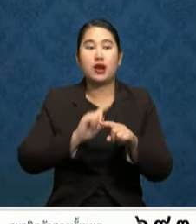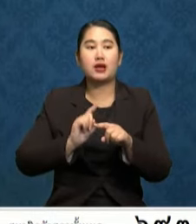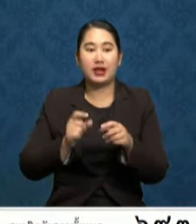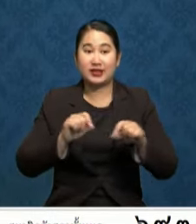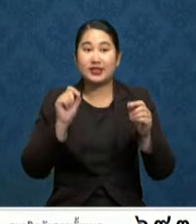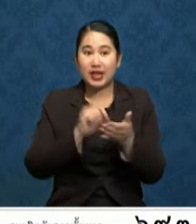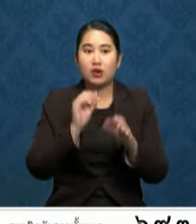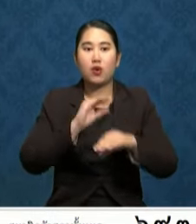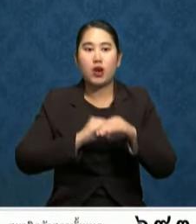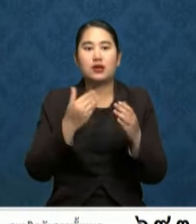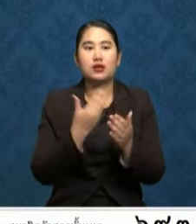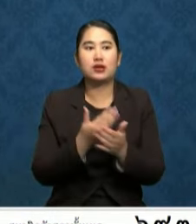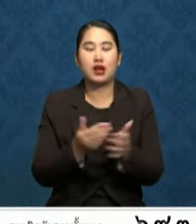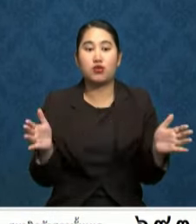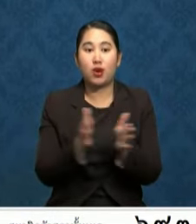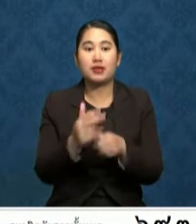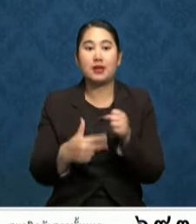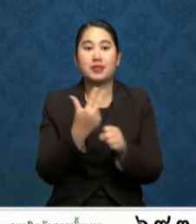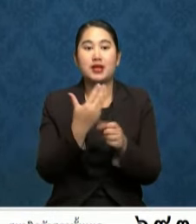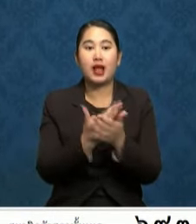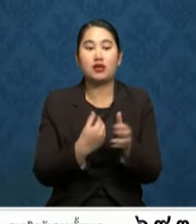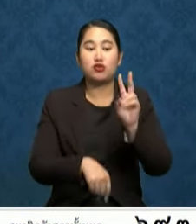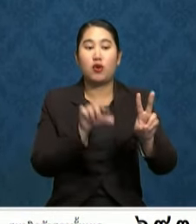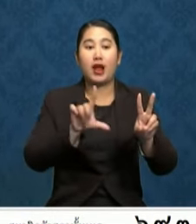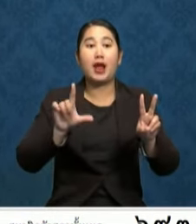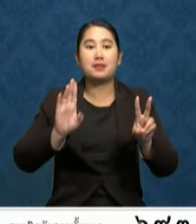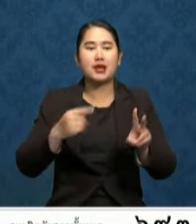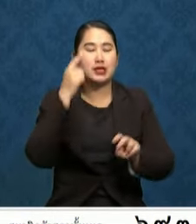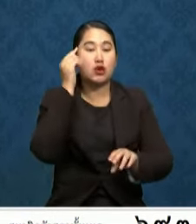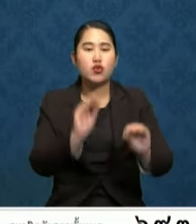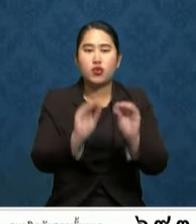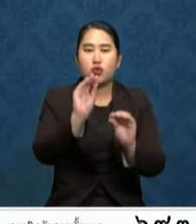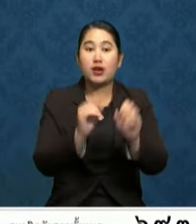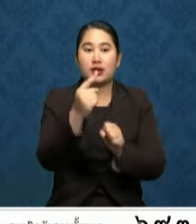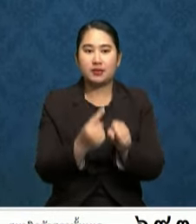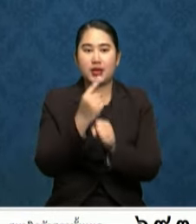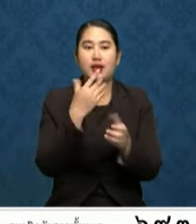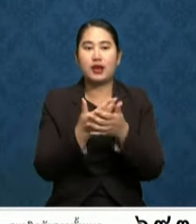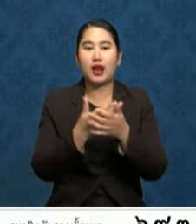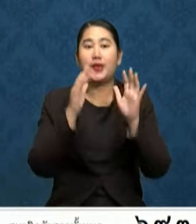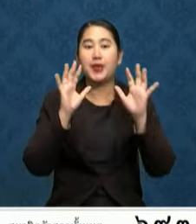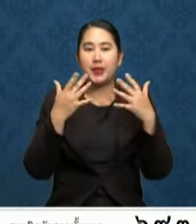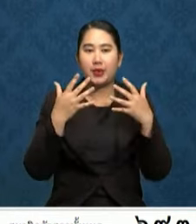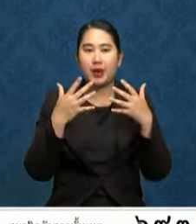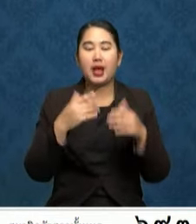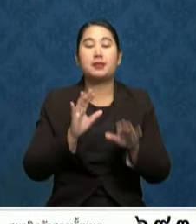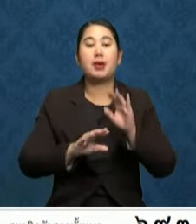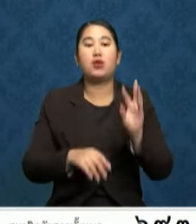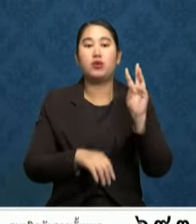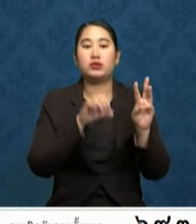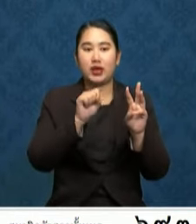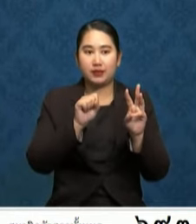เซ็นกันอยู่เนี่ยวงเงินใกล้ๆ 3ปีรวมกันแล้ว 2ล้านล้านถัเฉลี่ยแล้วก็คือปีนึงก็ก็ 600,000